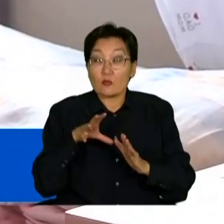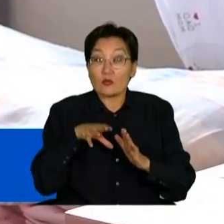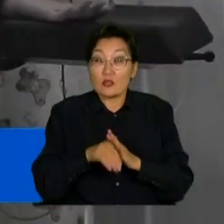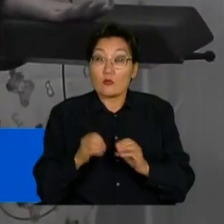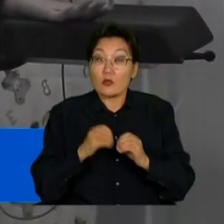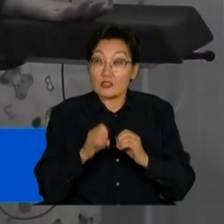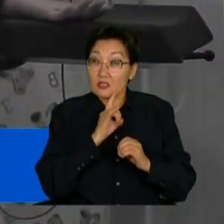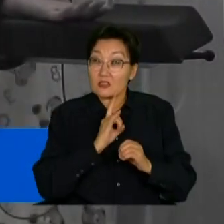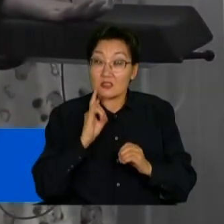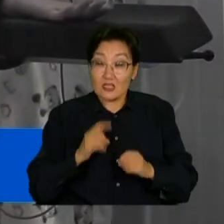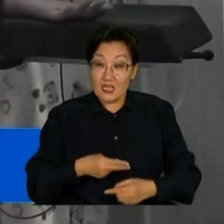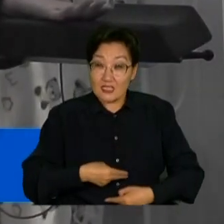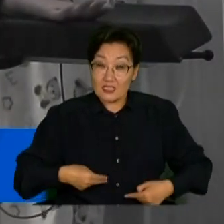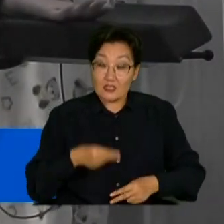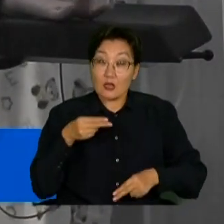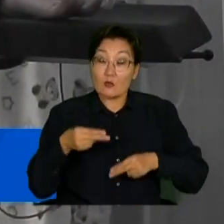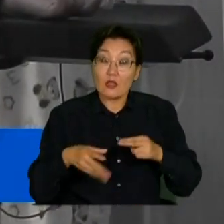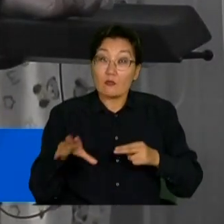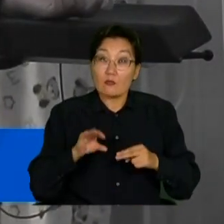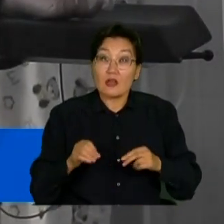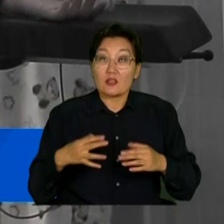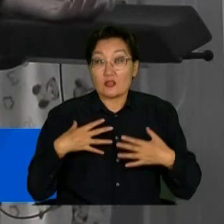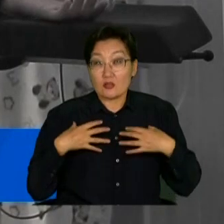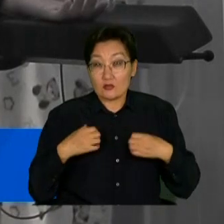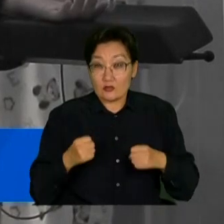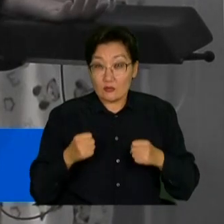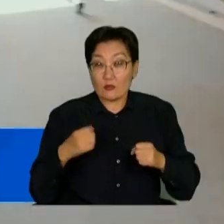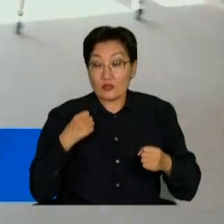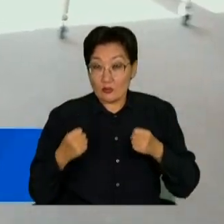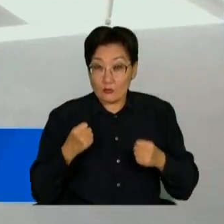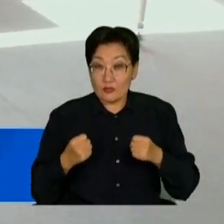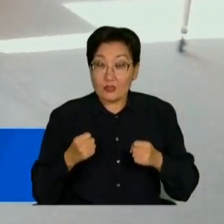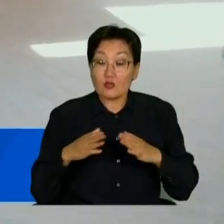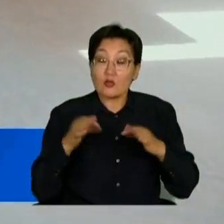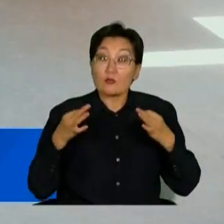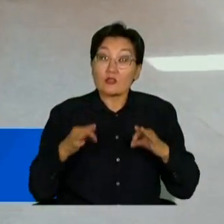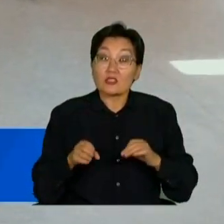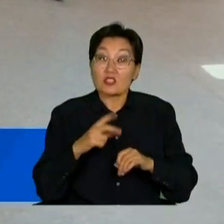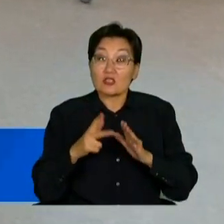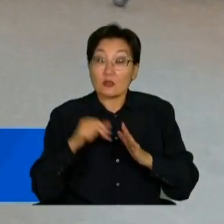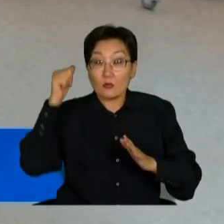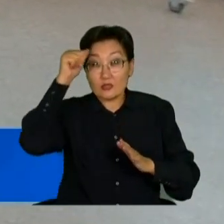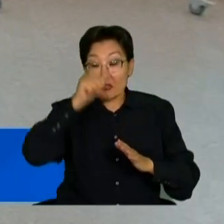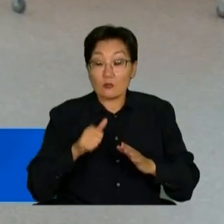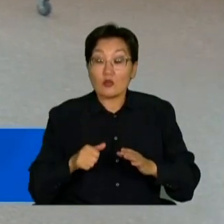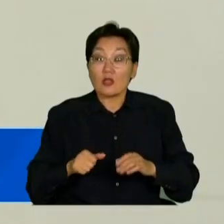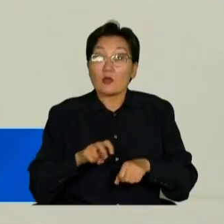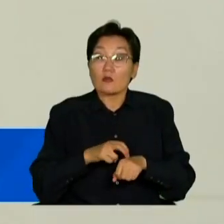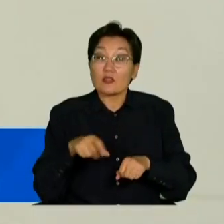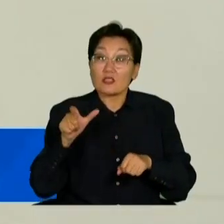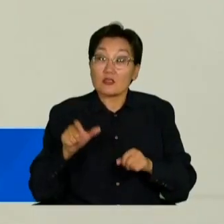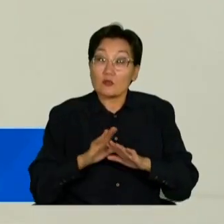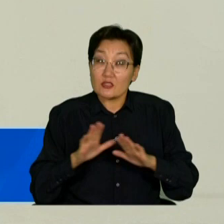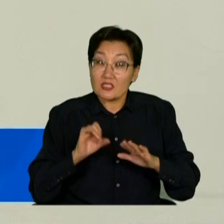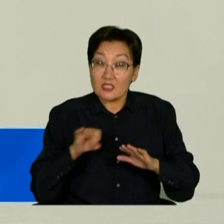10 әйелге кесір тілігі жасалып, барлығы аман-есен үйлеріне жіберілген. Жезған перзентханасы 2018 жылы акушер-гинекологтарға ғана